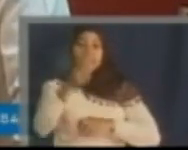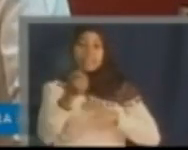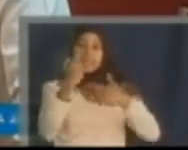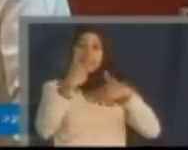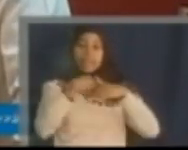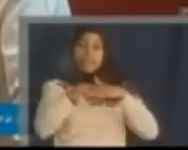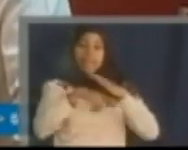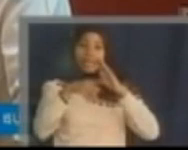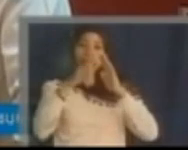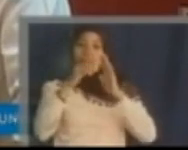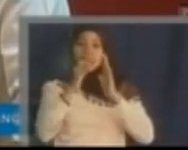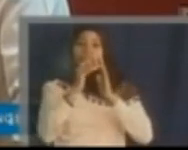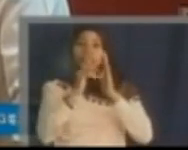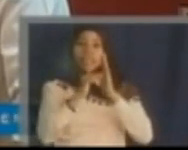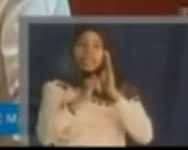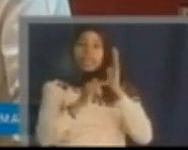Machi mwaka huu,